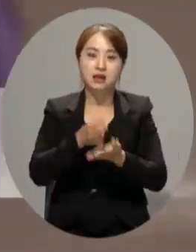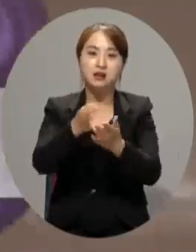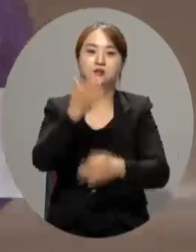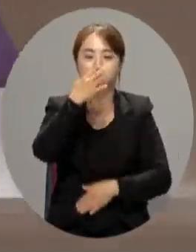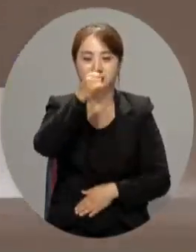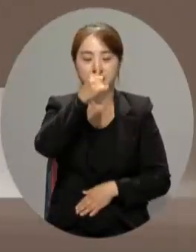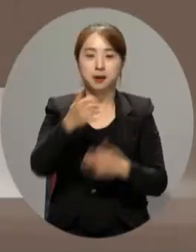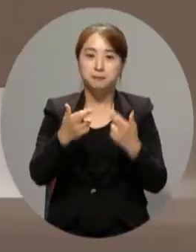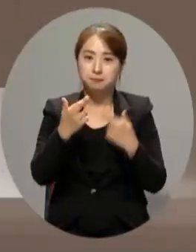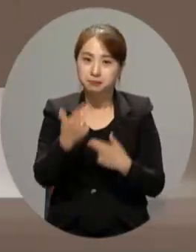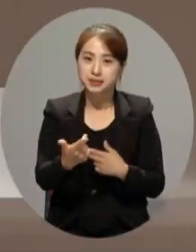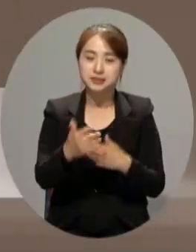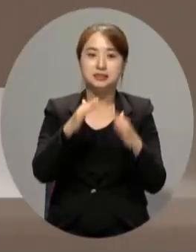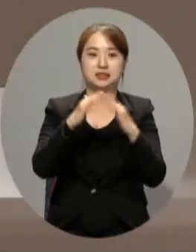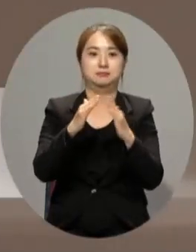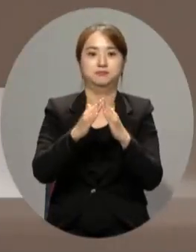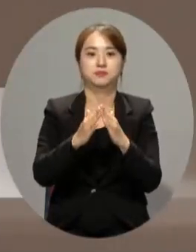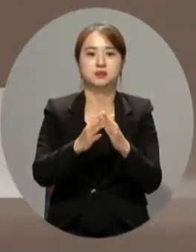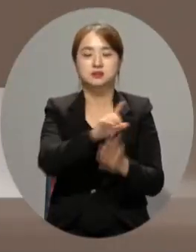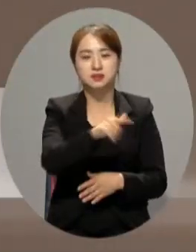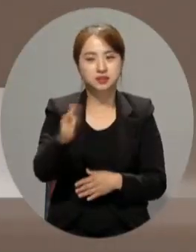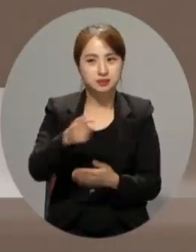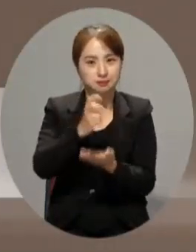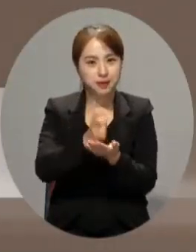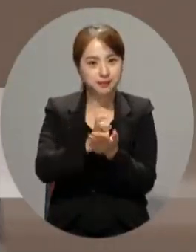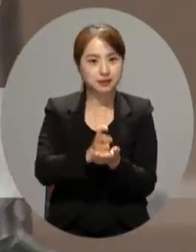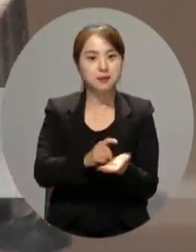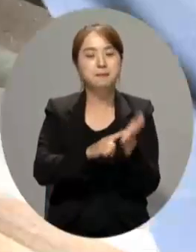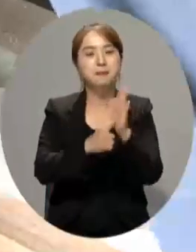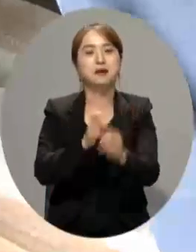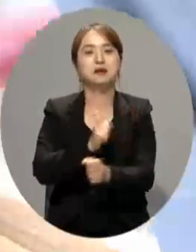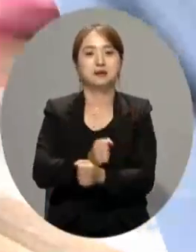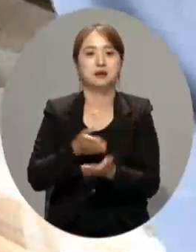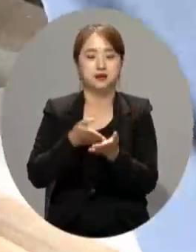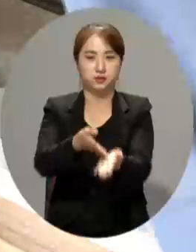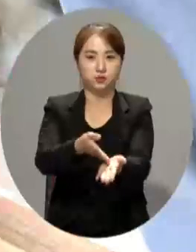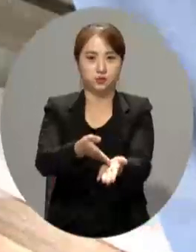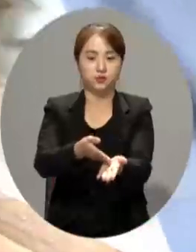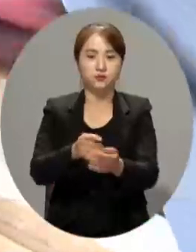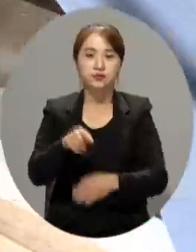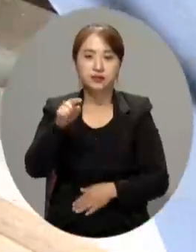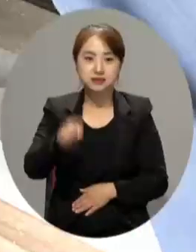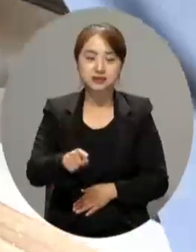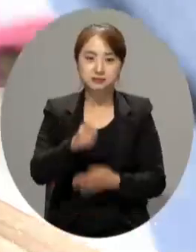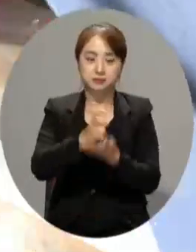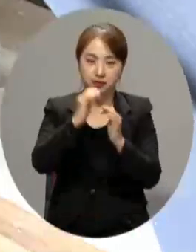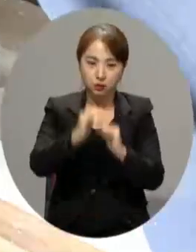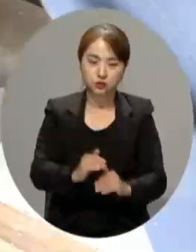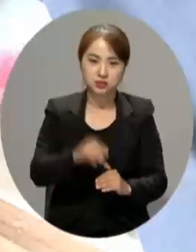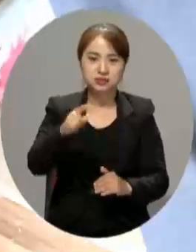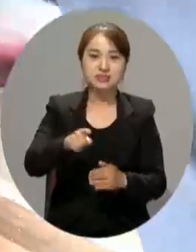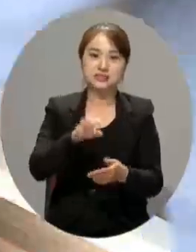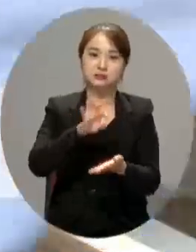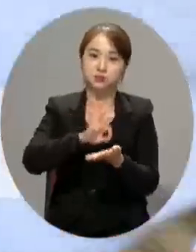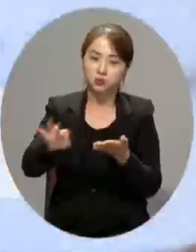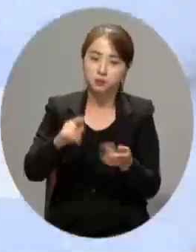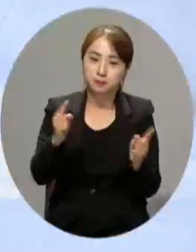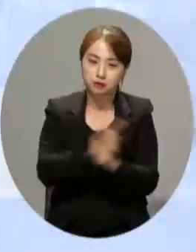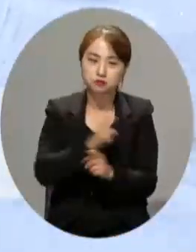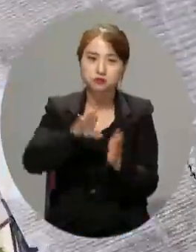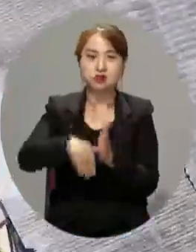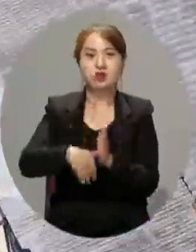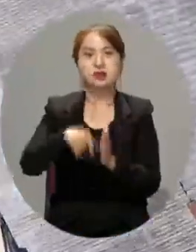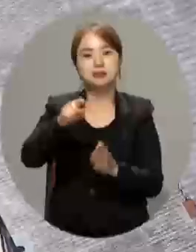전라북도 빈집과 소규모 주택 정비 조례 개정안을 대표 발의했습니다. 해당 조례는 용도 지역을 변경할 때 용적률